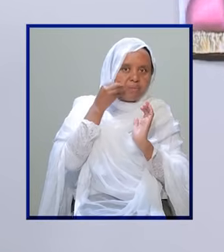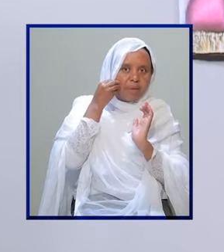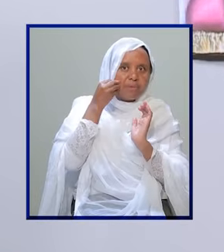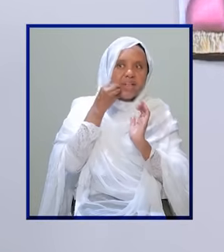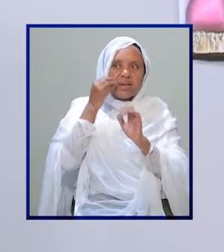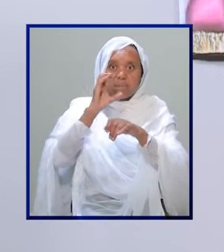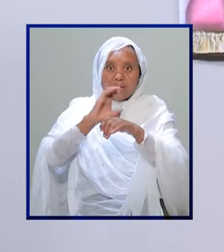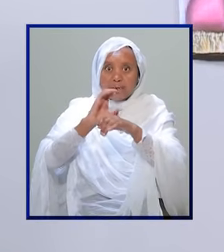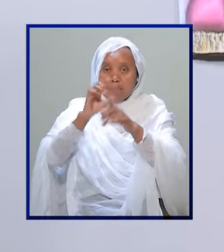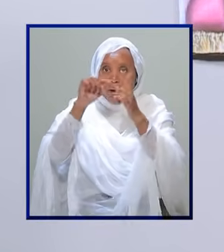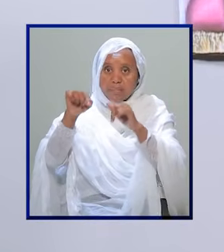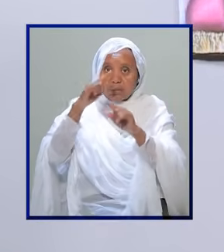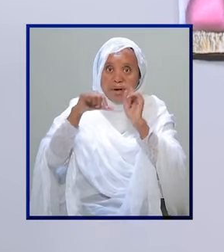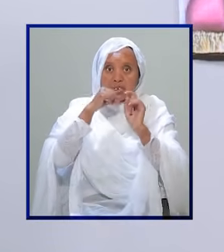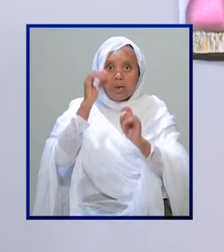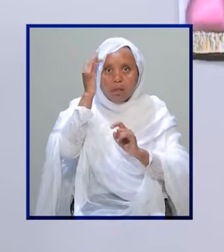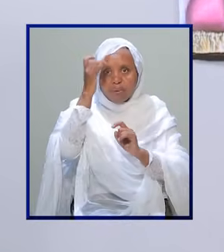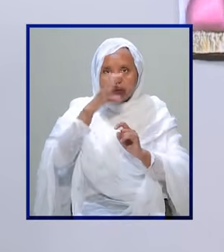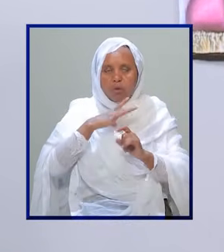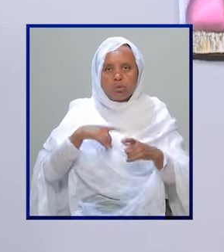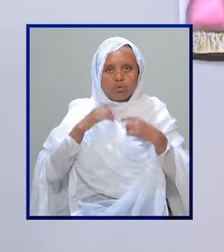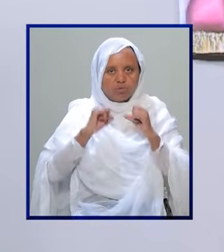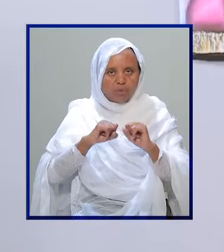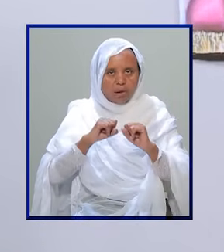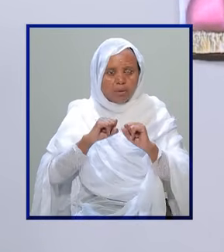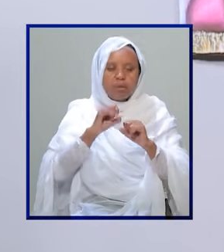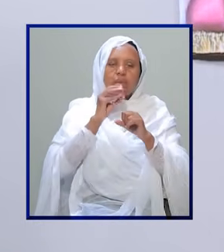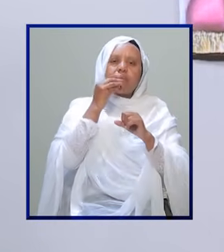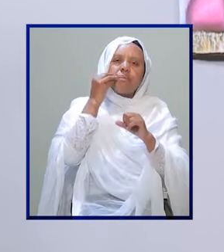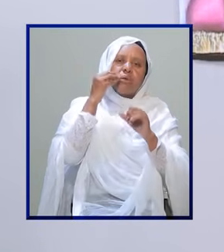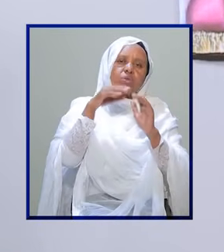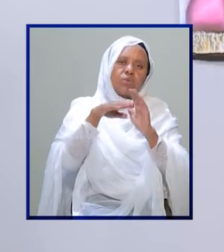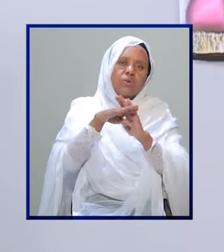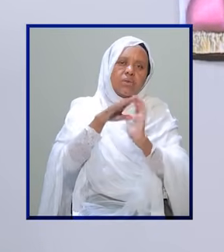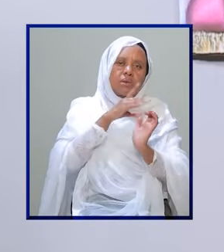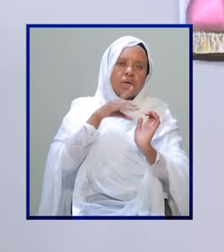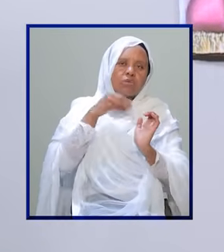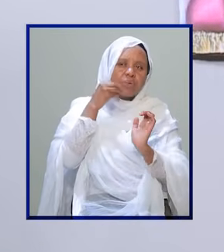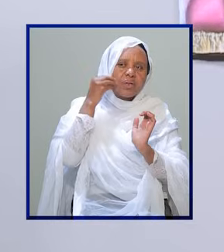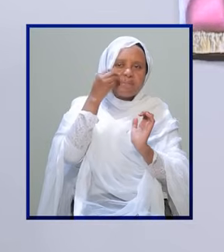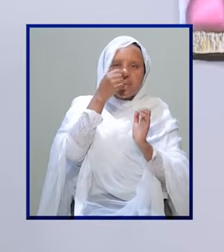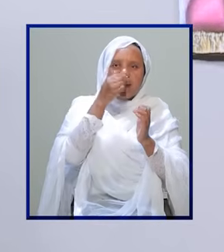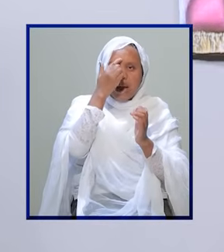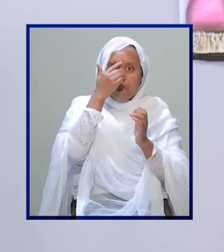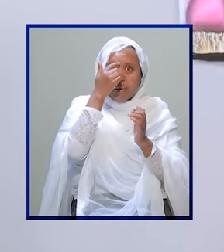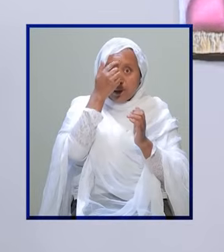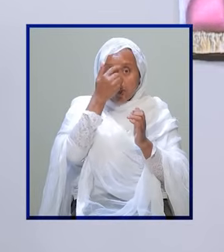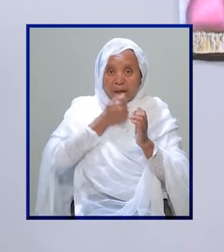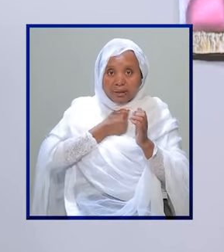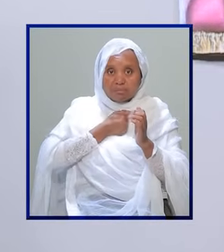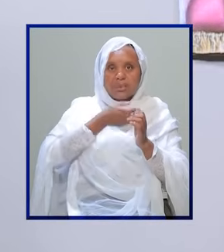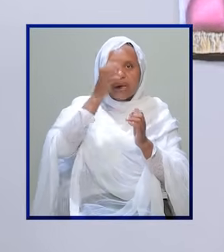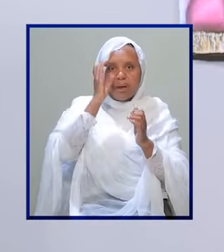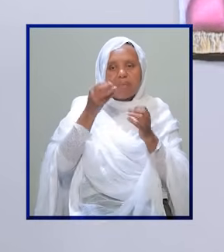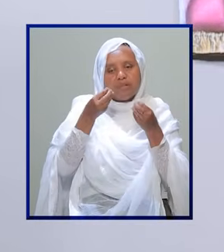ቤተክርስቲያን መምጣት የማይችል የታመመ ሰው ሊኖር ይችላል። ቤት ውስጥ ክርስቲያኖች ቤታቸው እምነትም ጸበልም መጥፋት